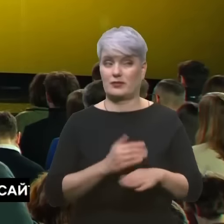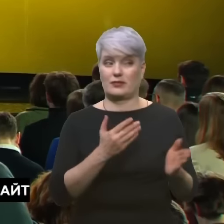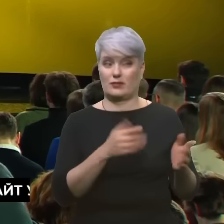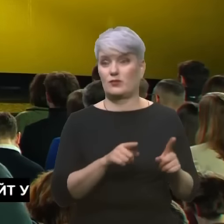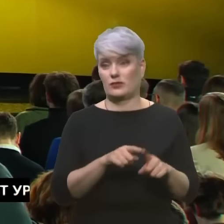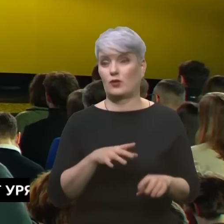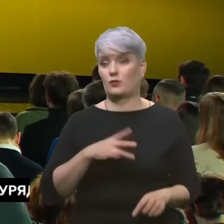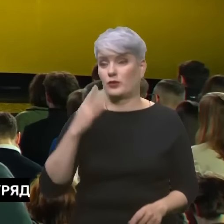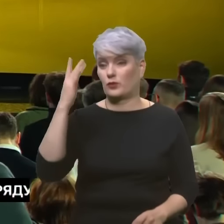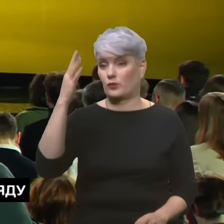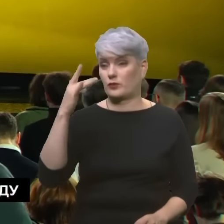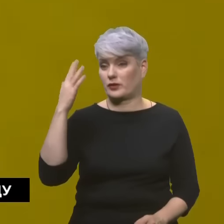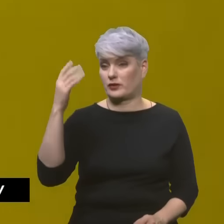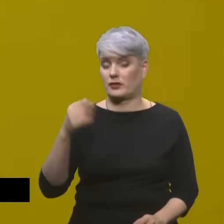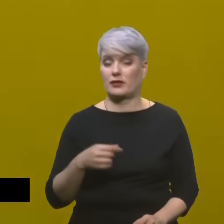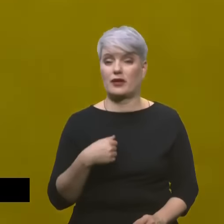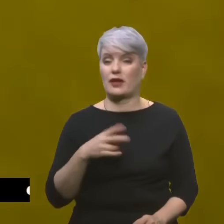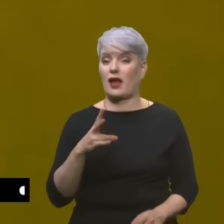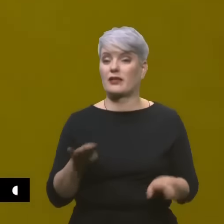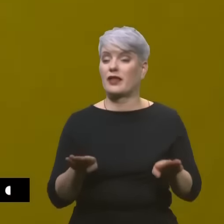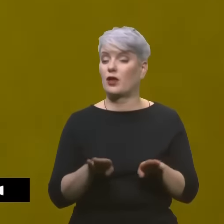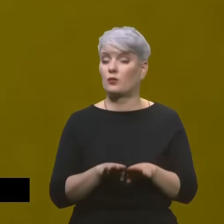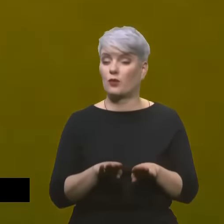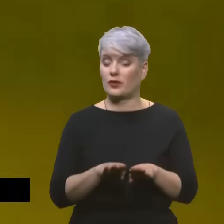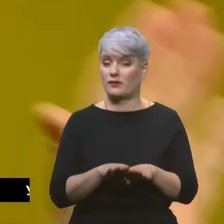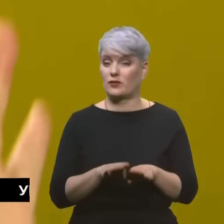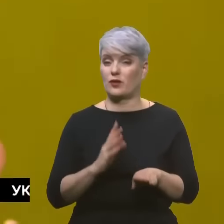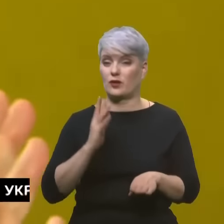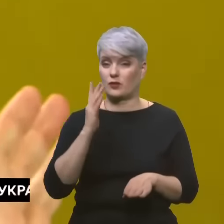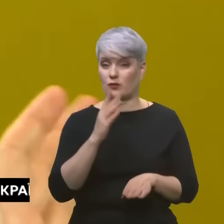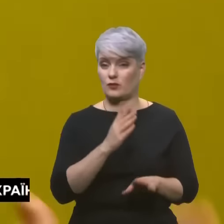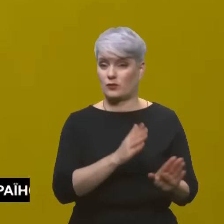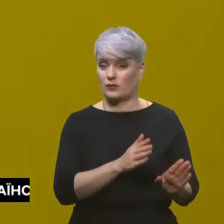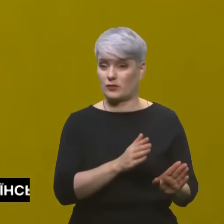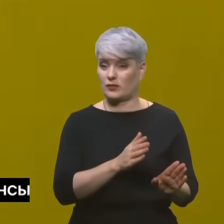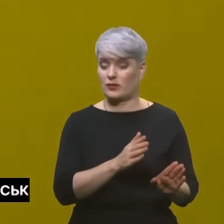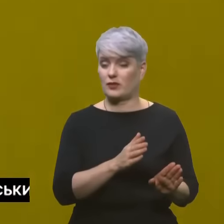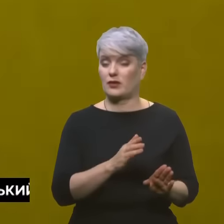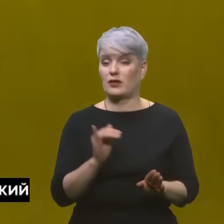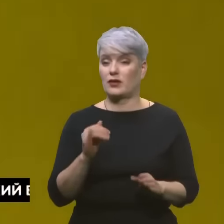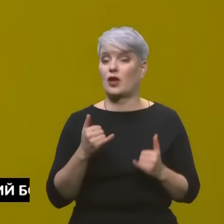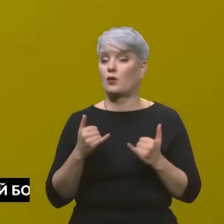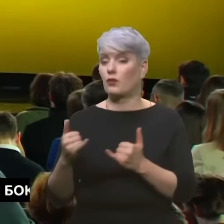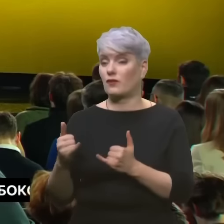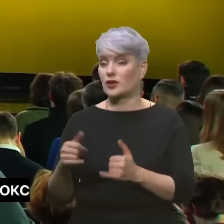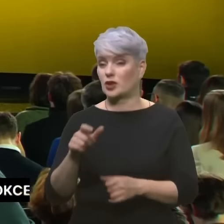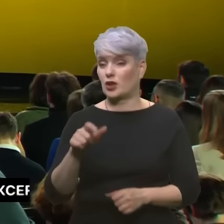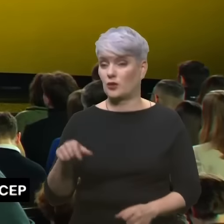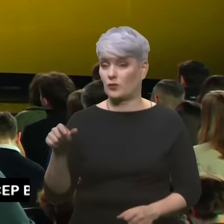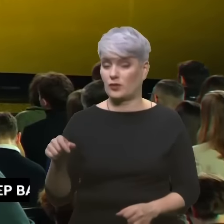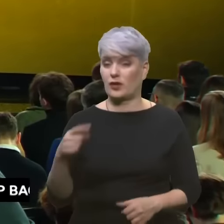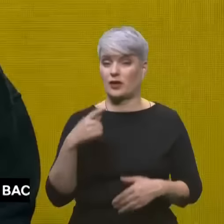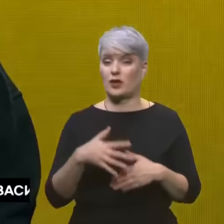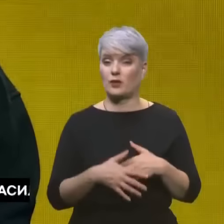думки. Я не порівнюю ні в якому разі думки тієї особи і поважних людей.